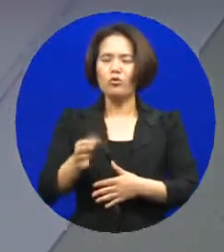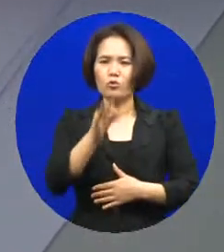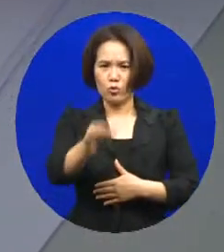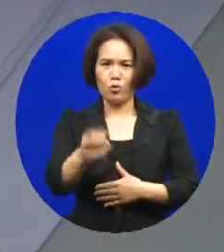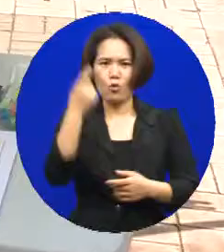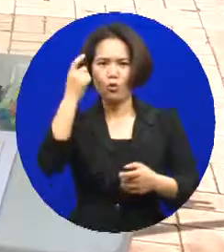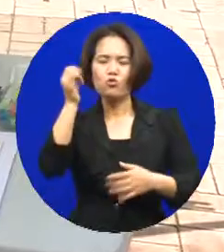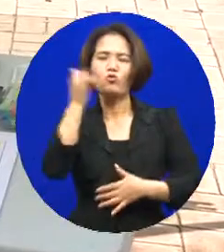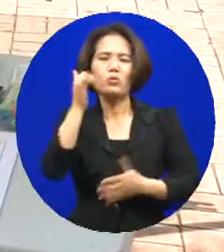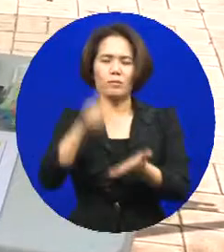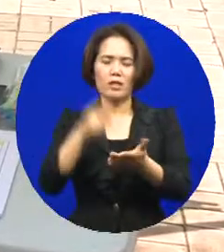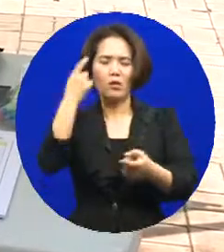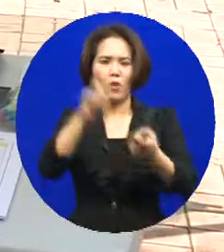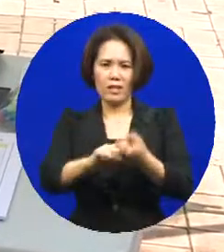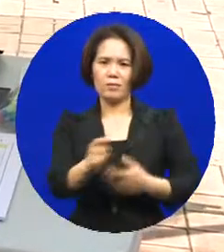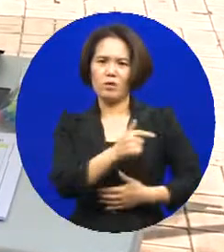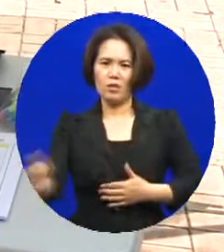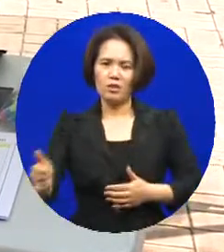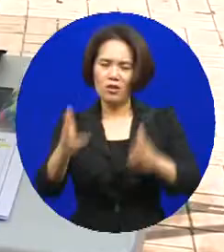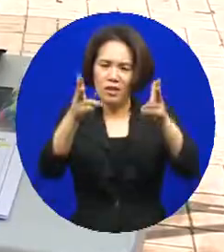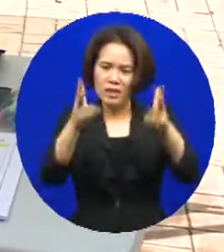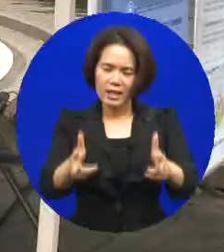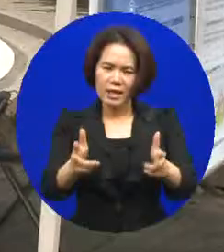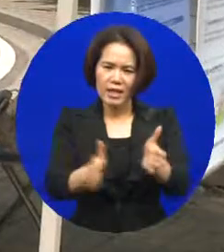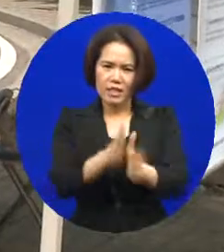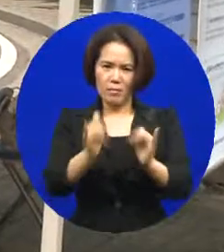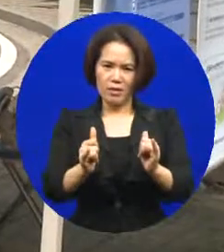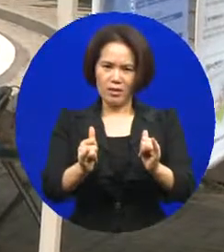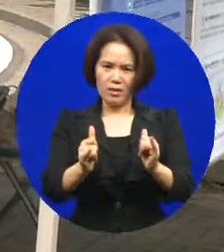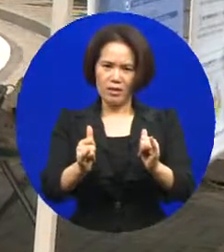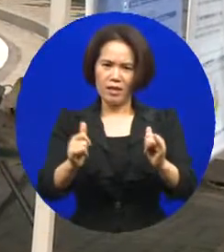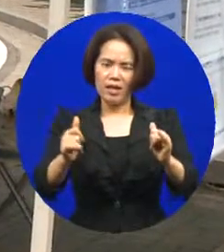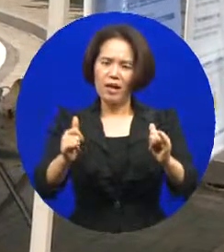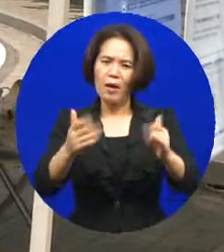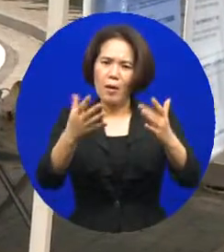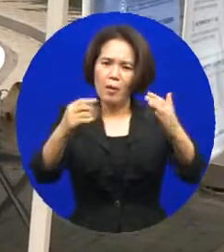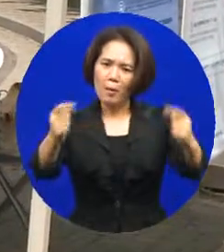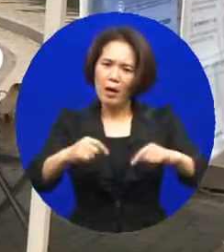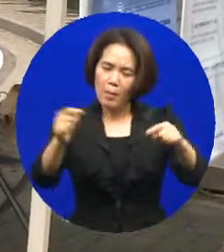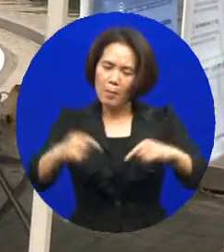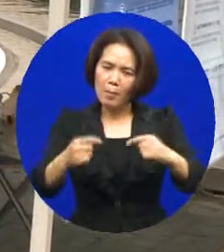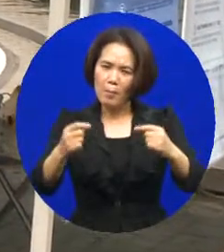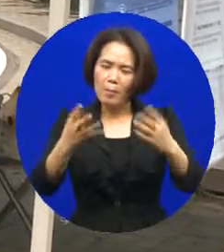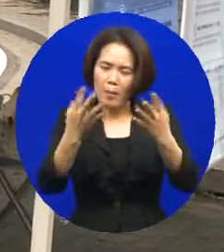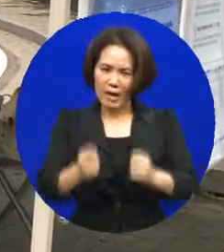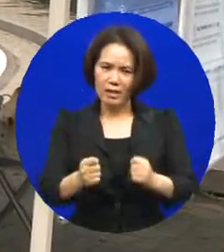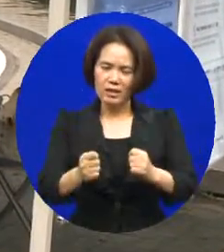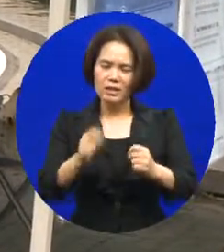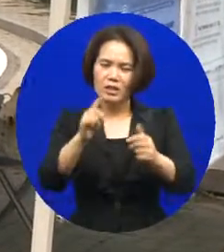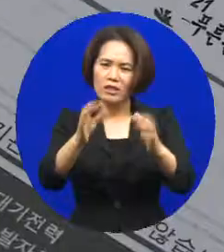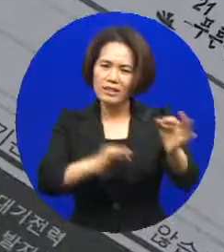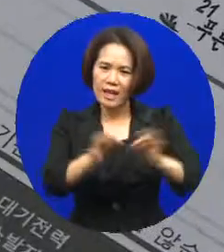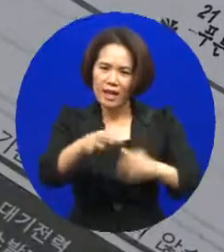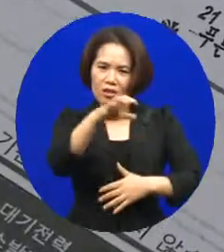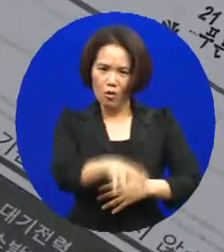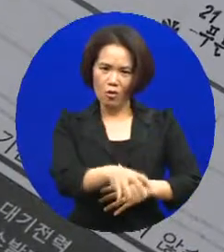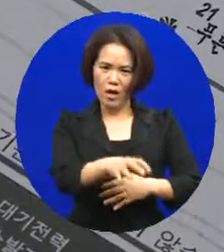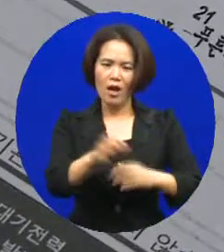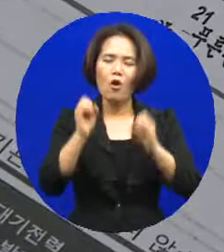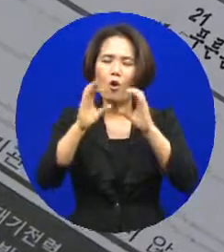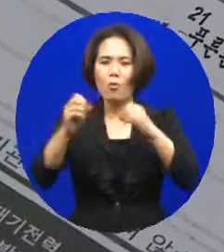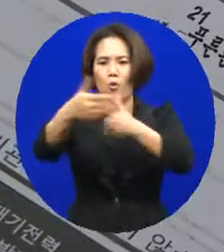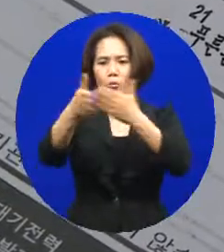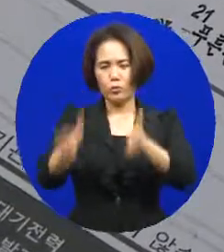보였습니다. 기후변화 주간 동안 시는 시민들의 방문이 많은 나눔 장터와 친환경 농산물 장터 등에 기후변화